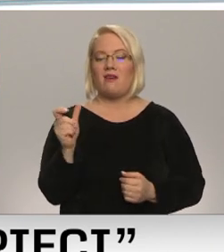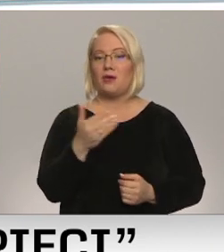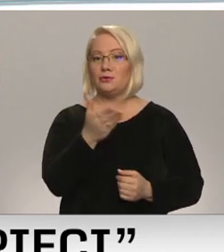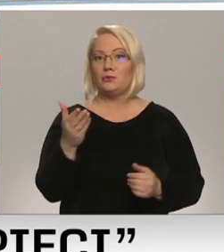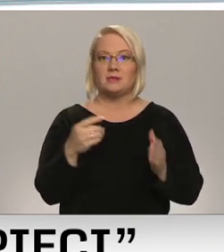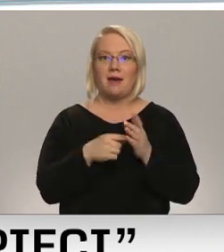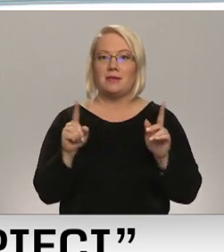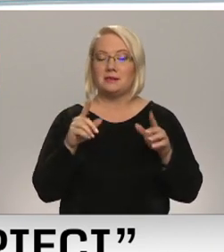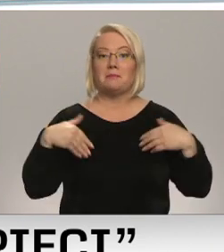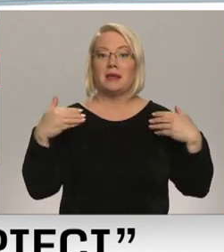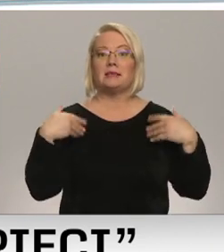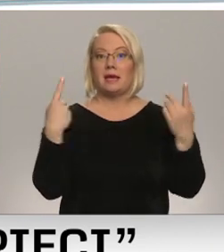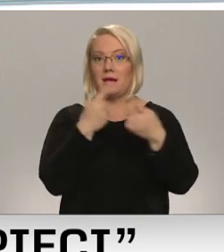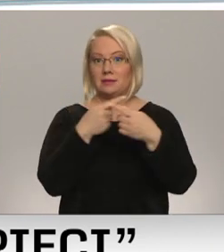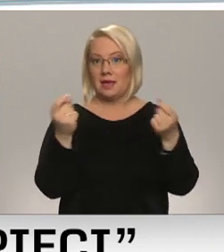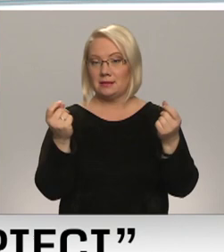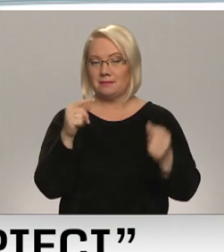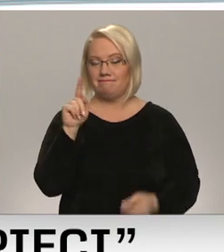priecīgās ziņas?